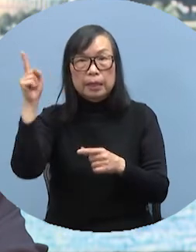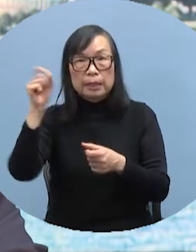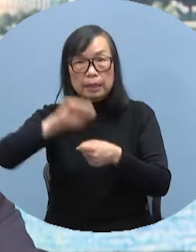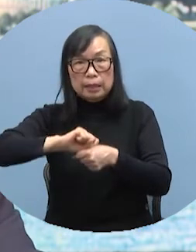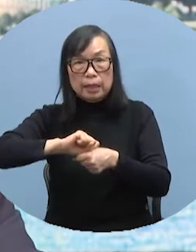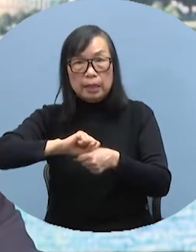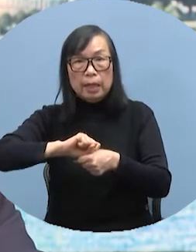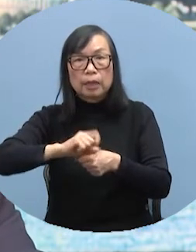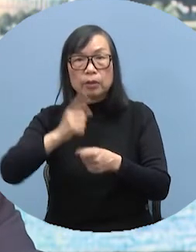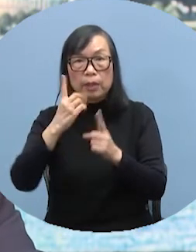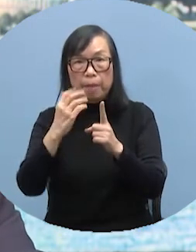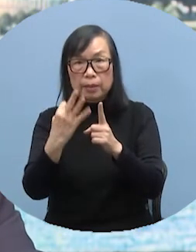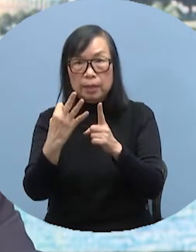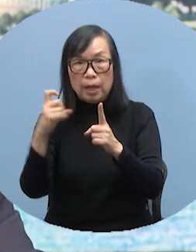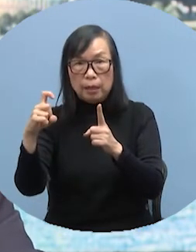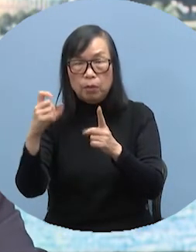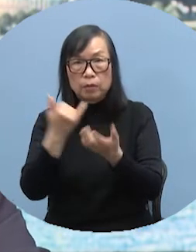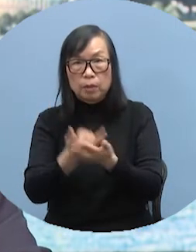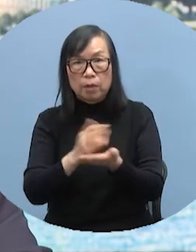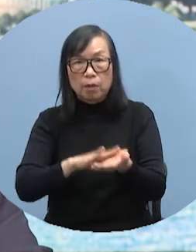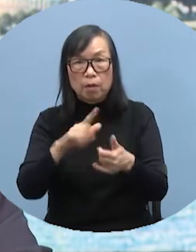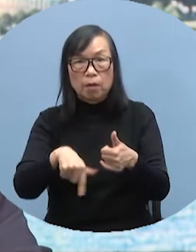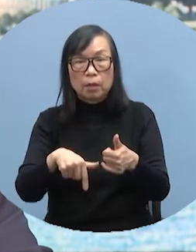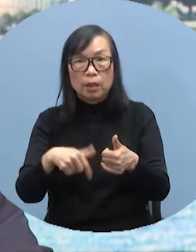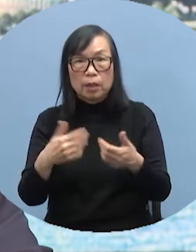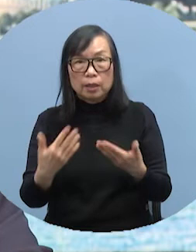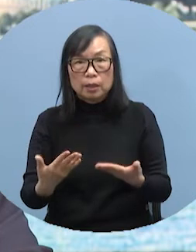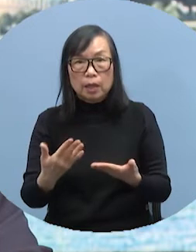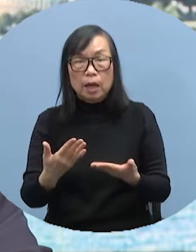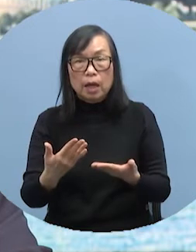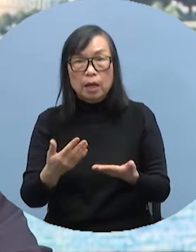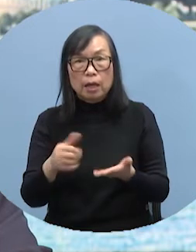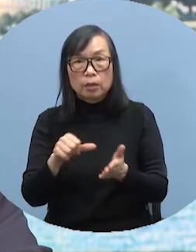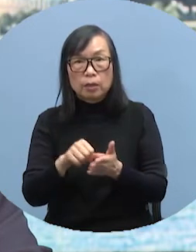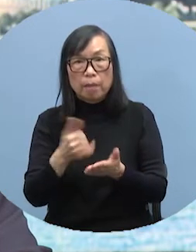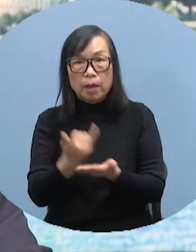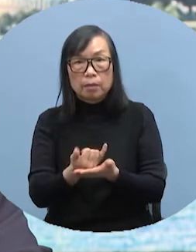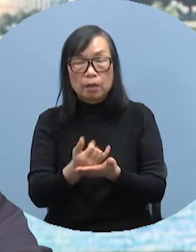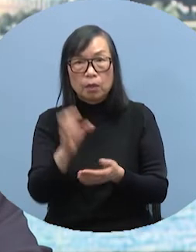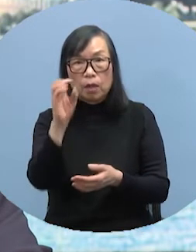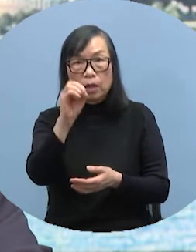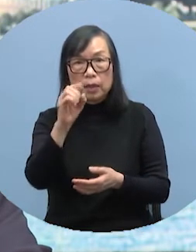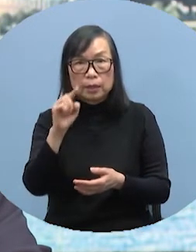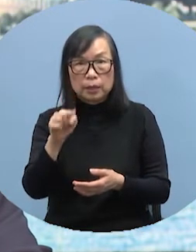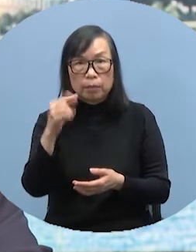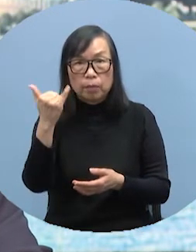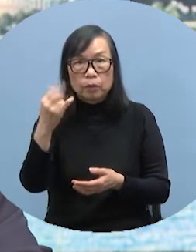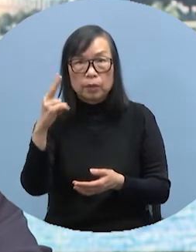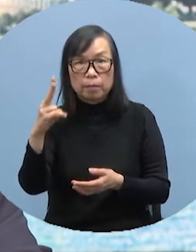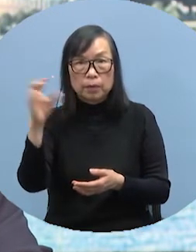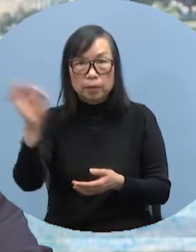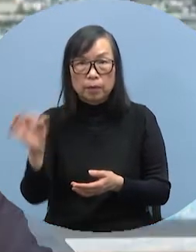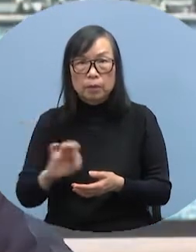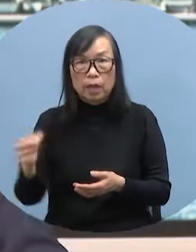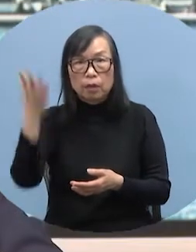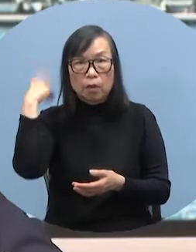新增咗有139宗嘅死亡個案。咁現時最新嘅病死率咧係